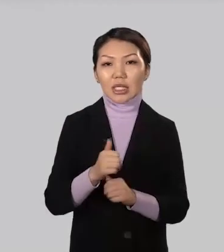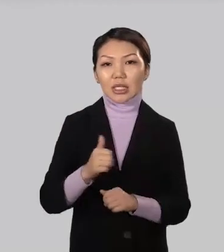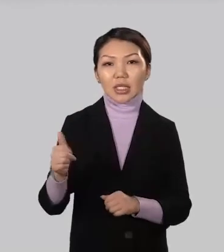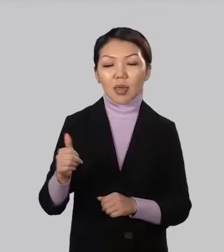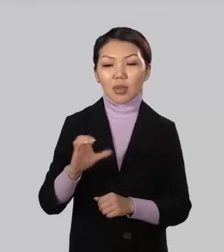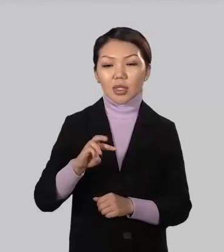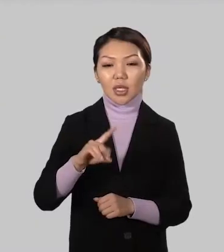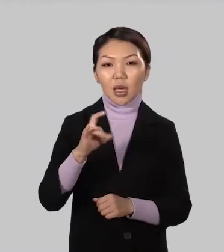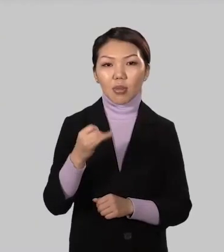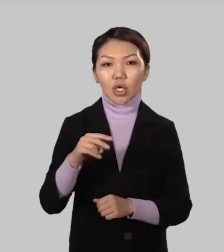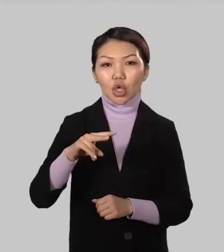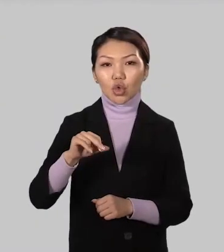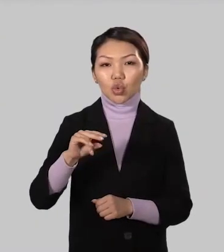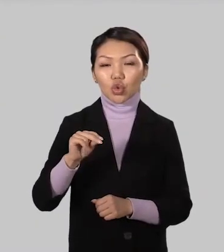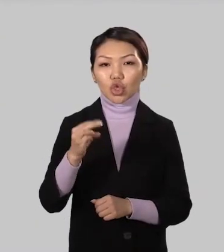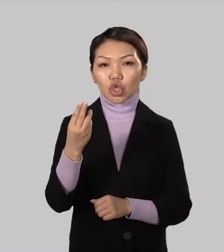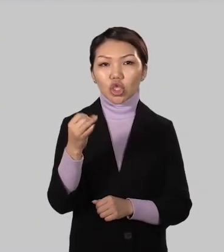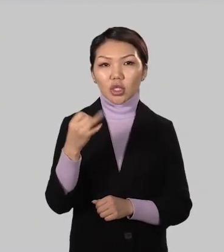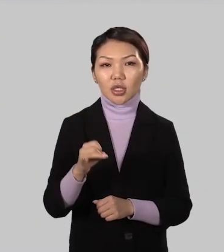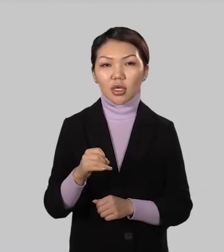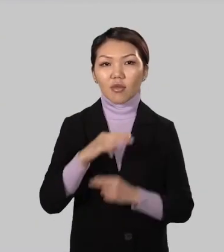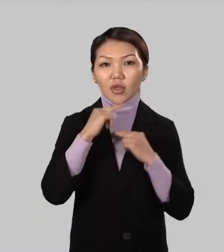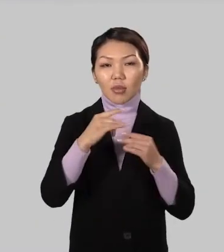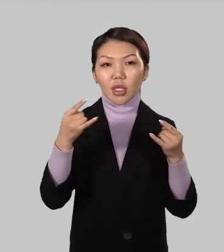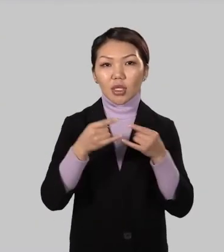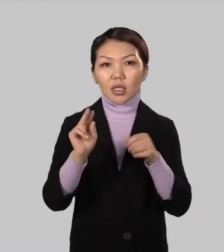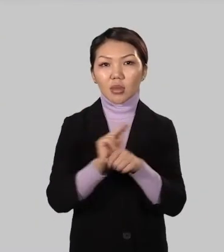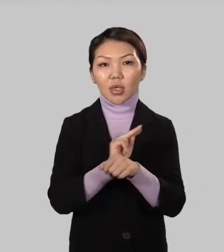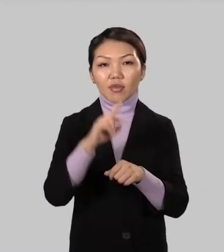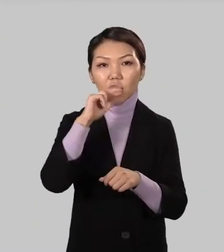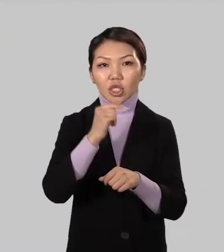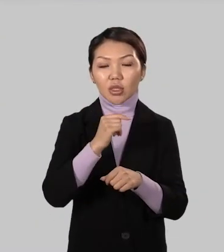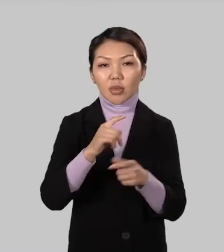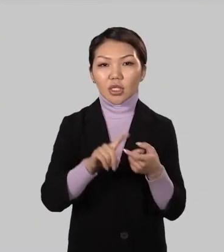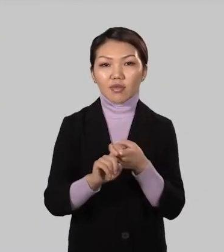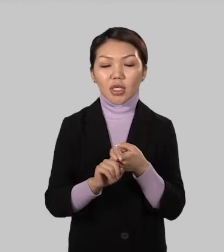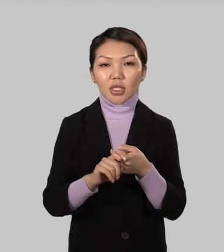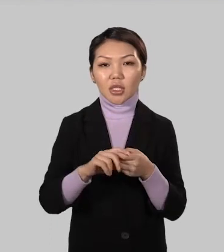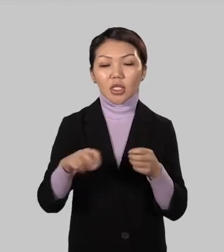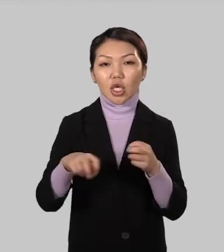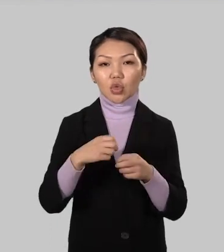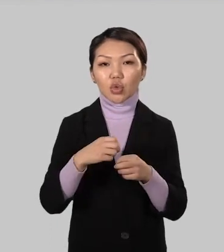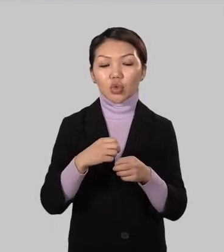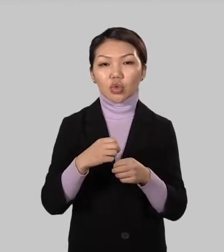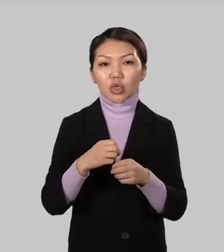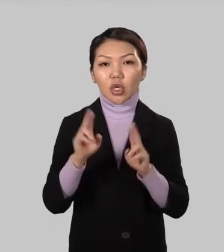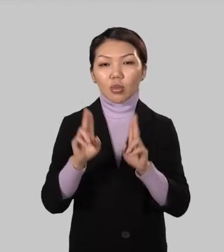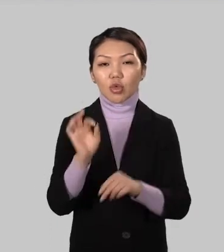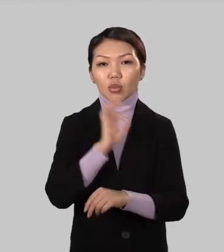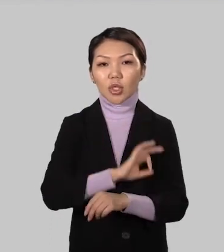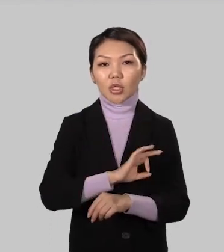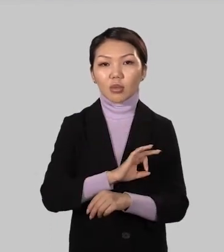внимание на экран исправьте ошибки связанные с нарушением норм употребление